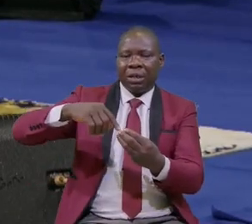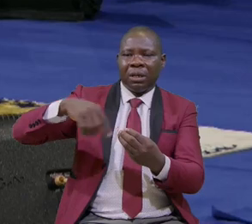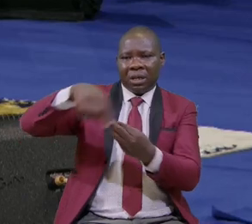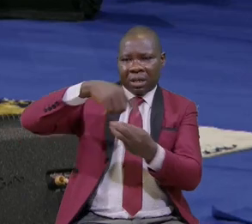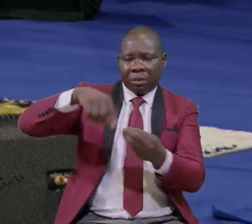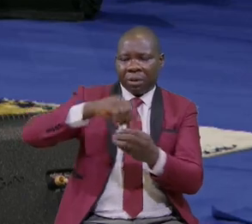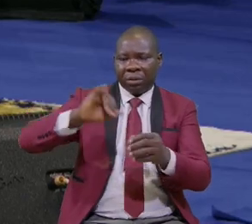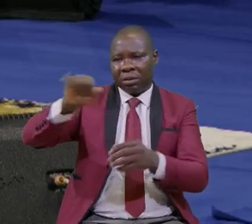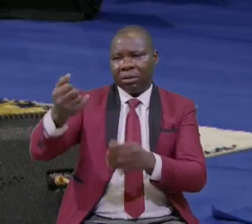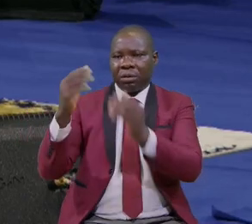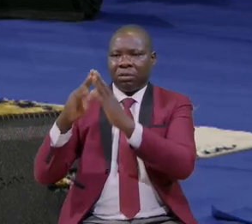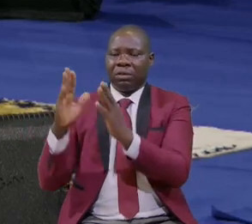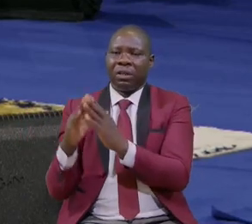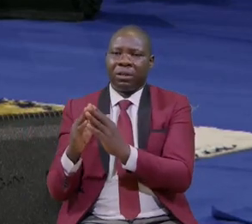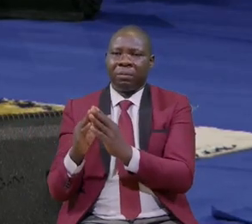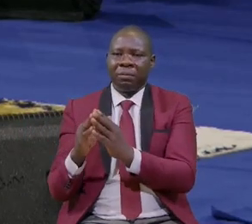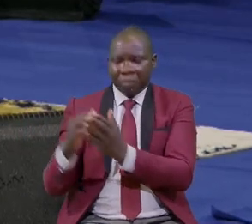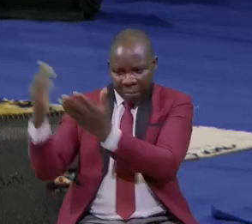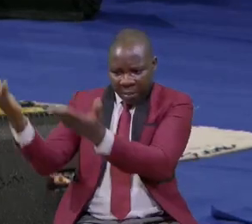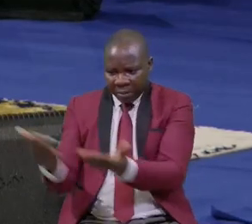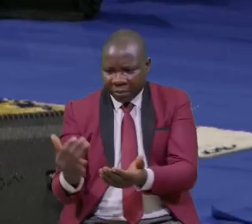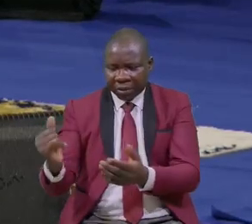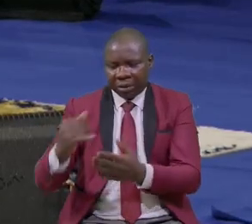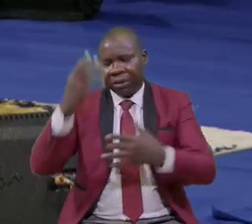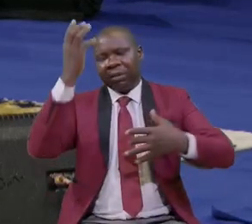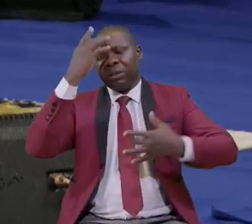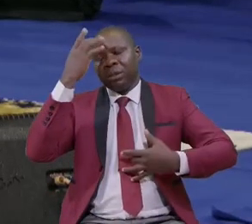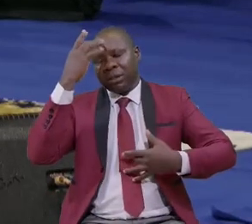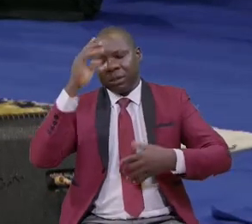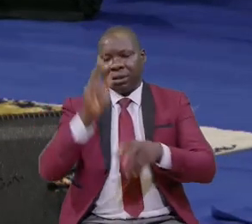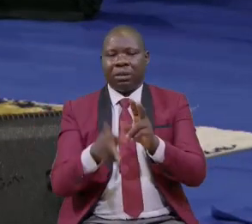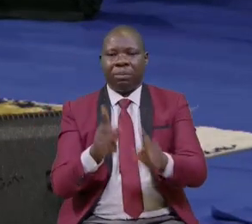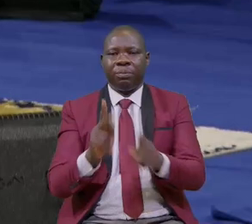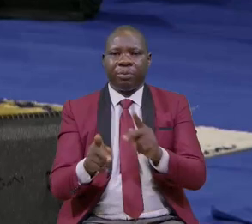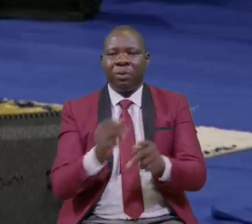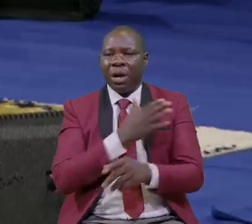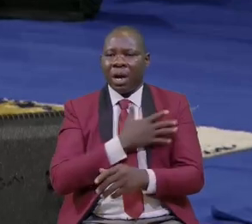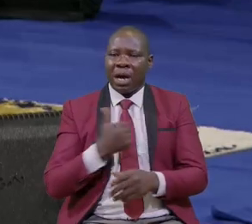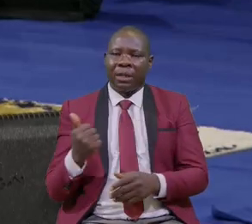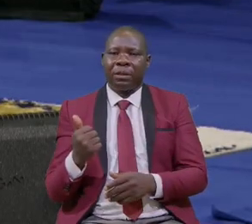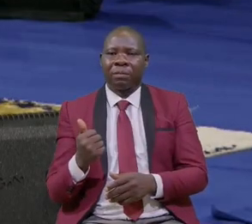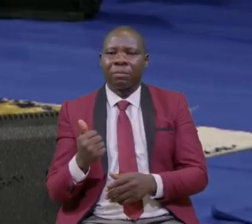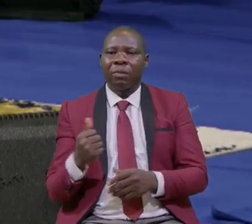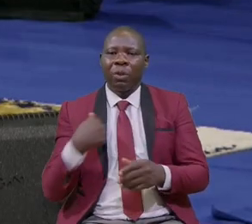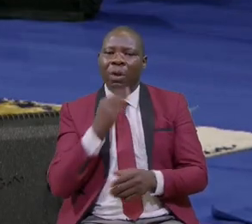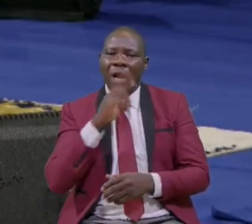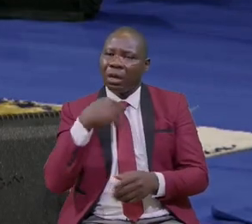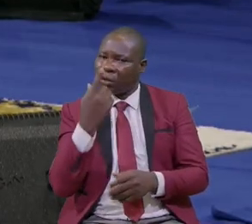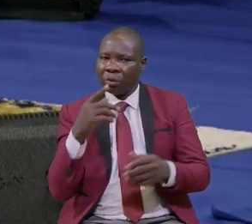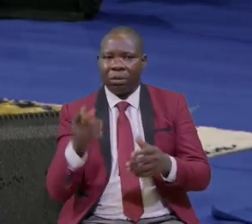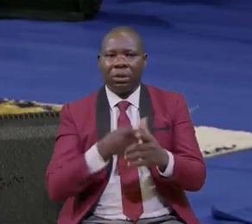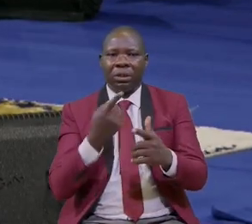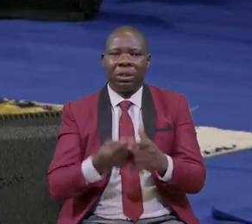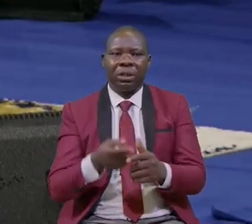à Jérusalem amenant des malades et des gens tourmentés